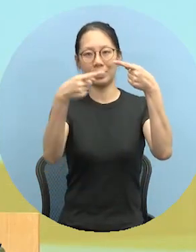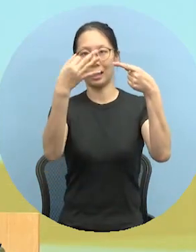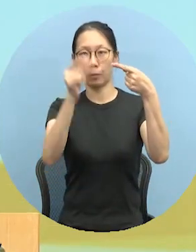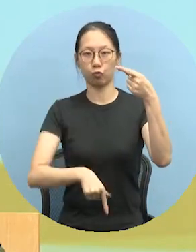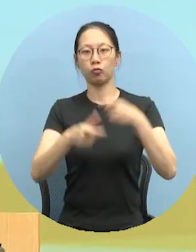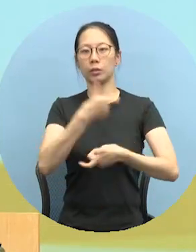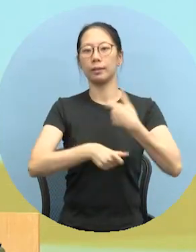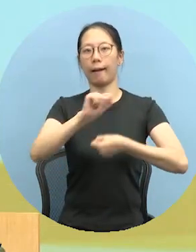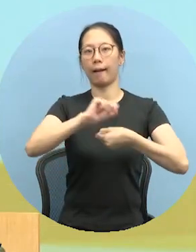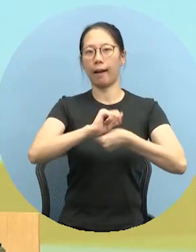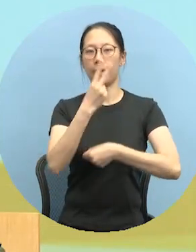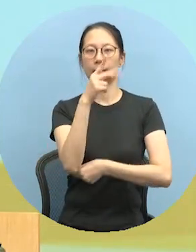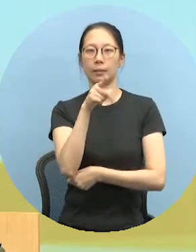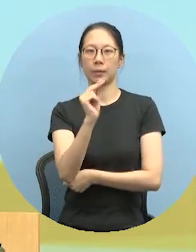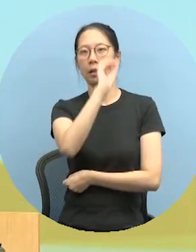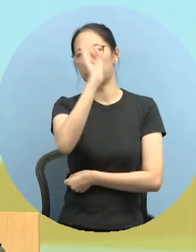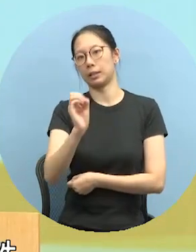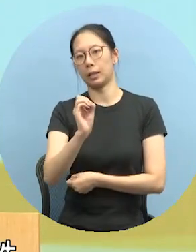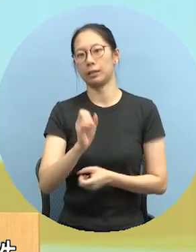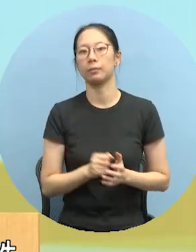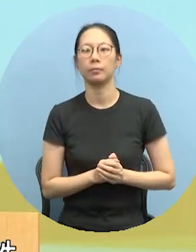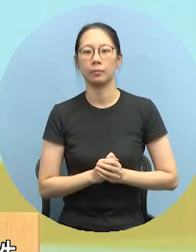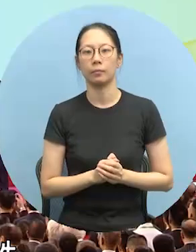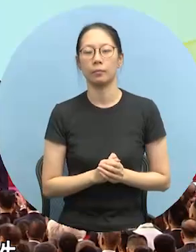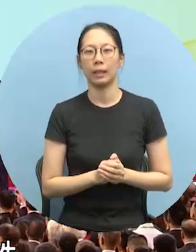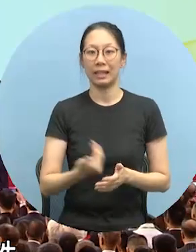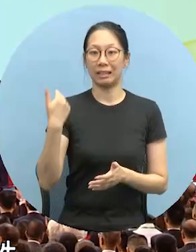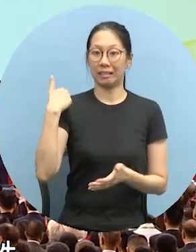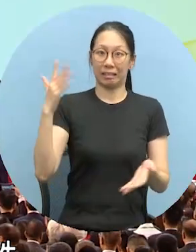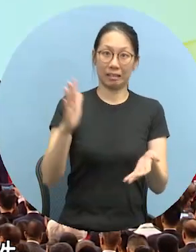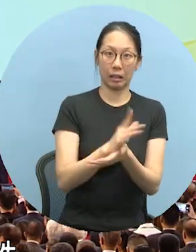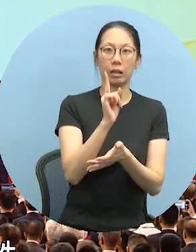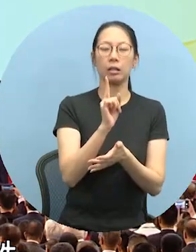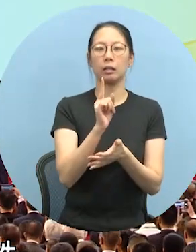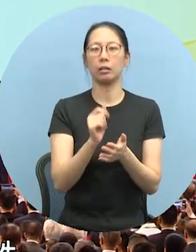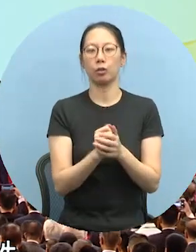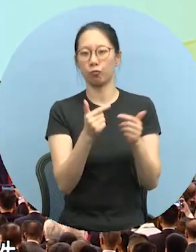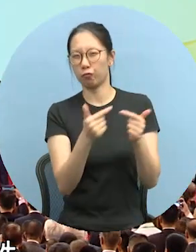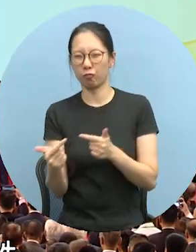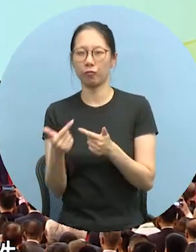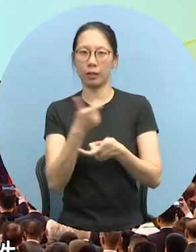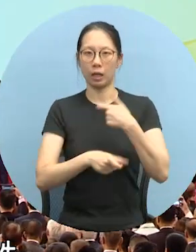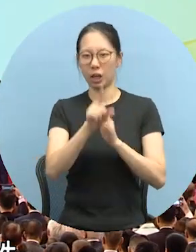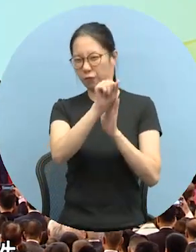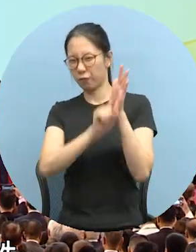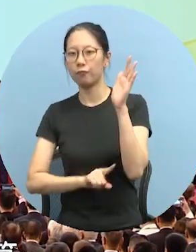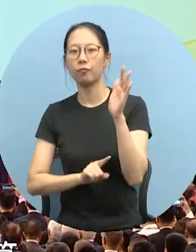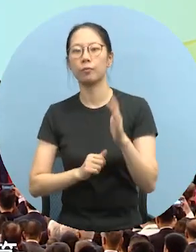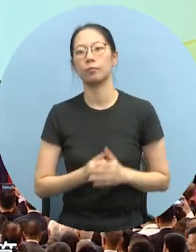是正2.7%，扭轉了先前連續4个季度的下